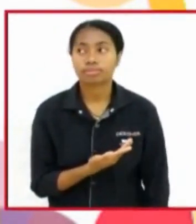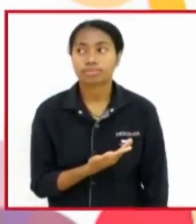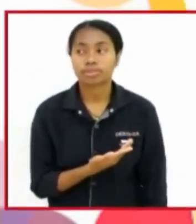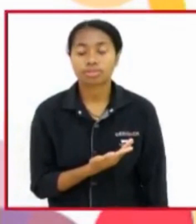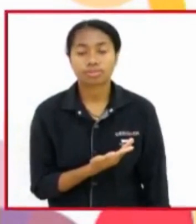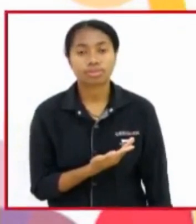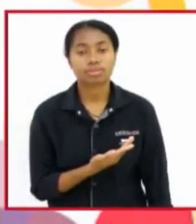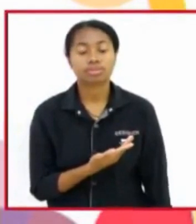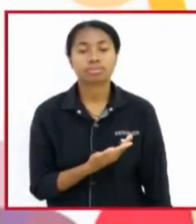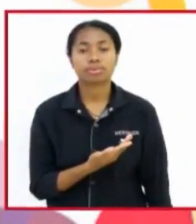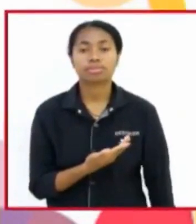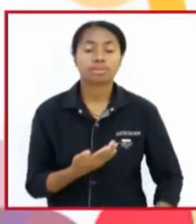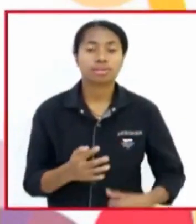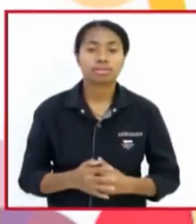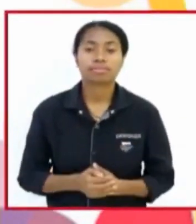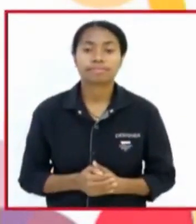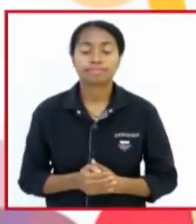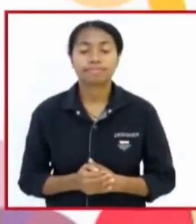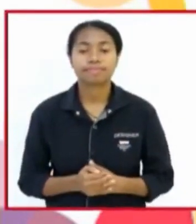6185